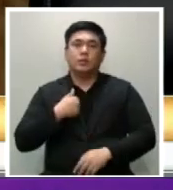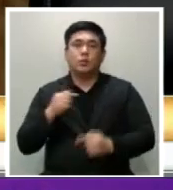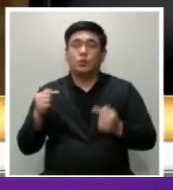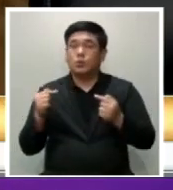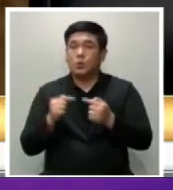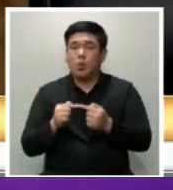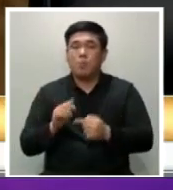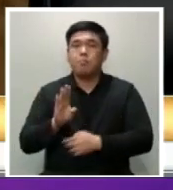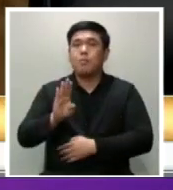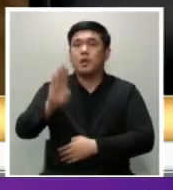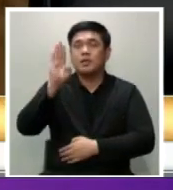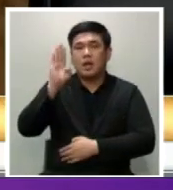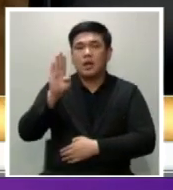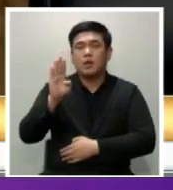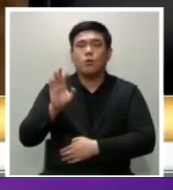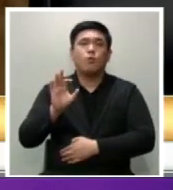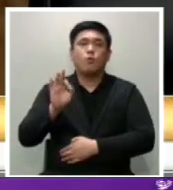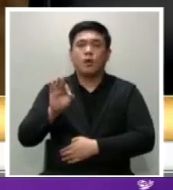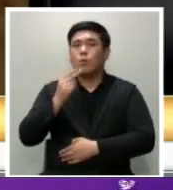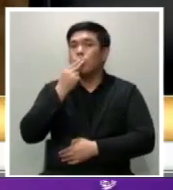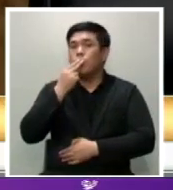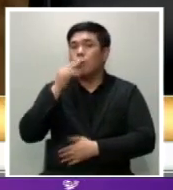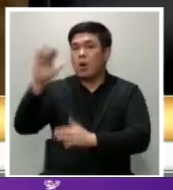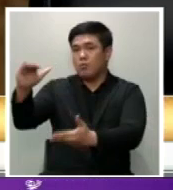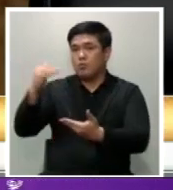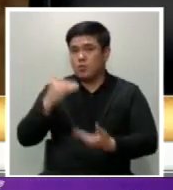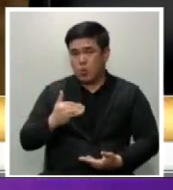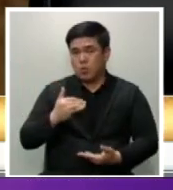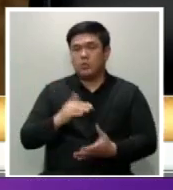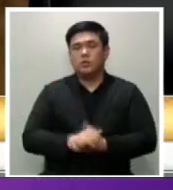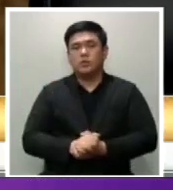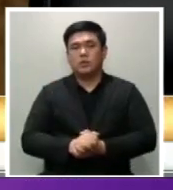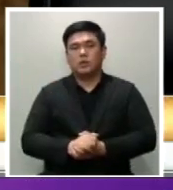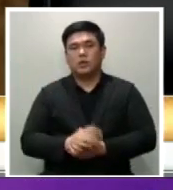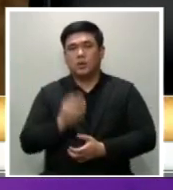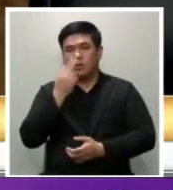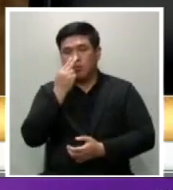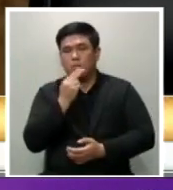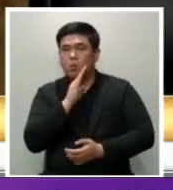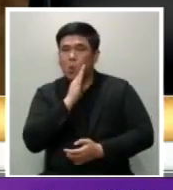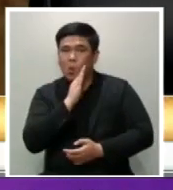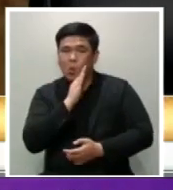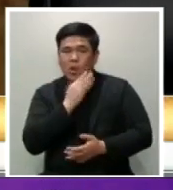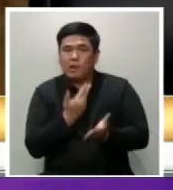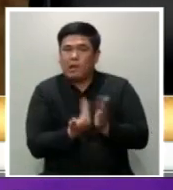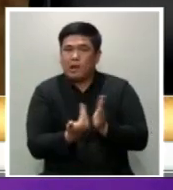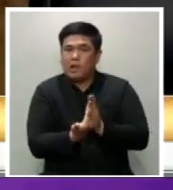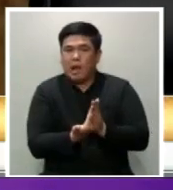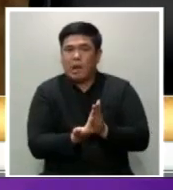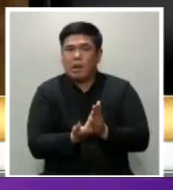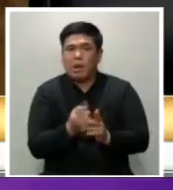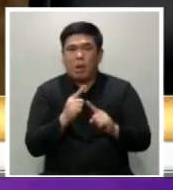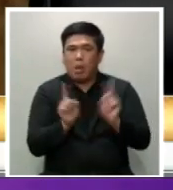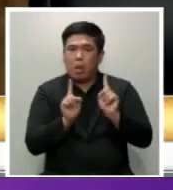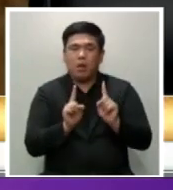กับบริษัทฟิลิปมอริสเรื่องนำบุหรี่เข้าจากฟิลิปปินส์ข้อหาสำแดงราคาเท็จเป็นความผิดตาม